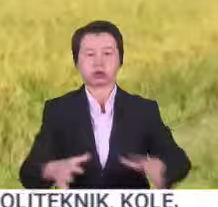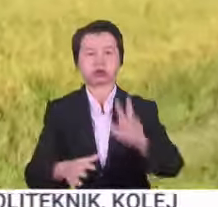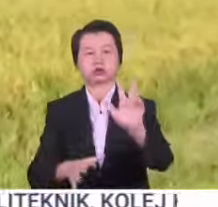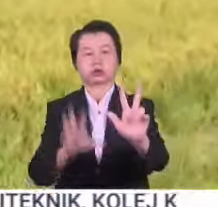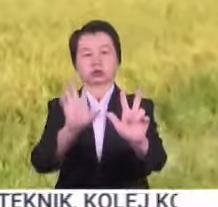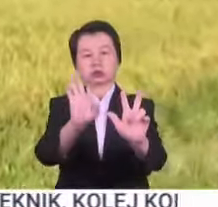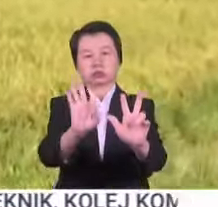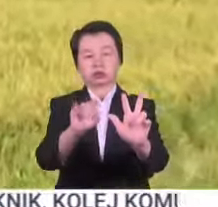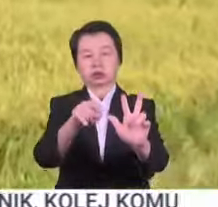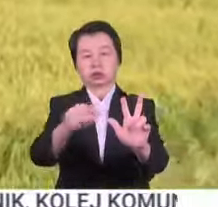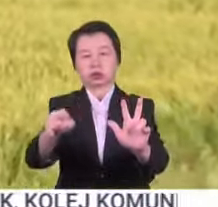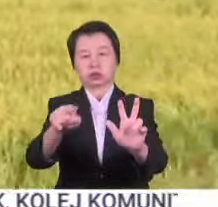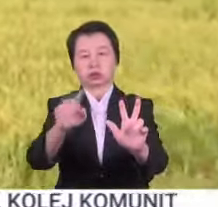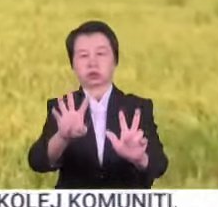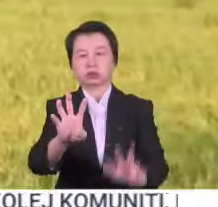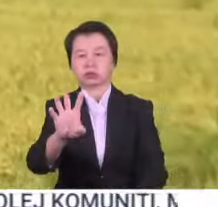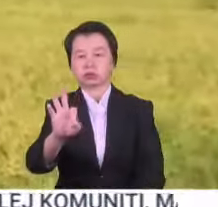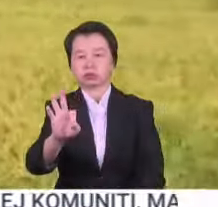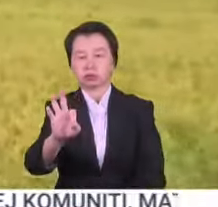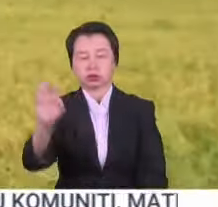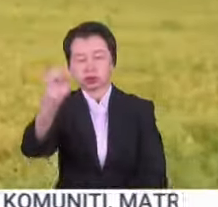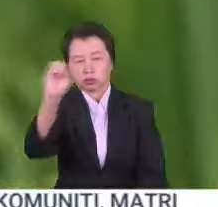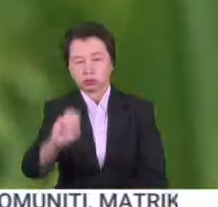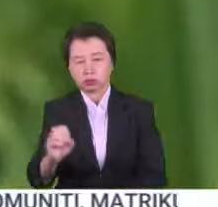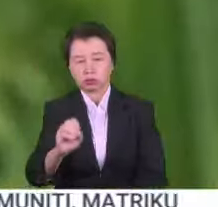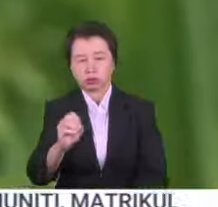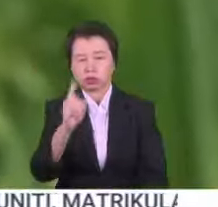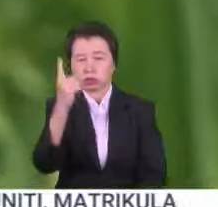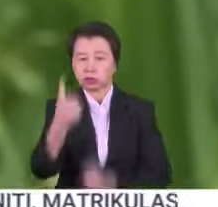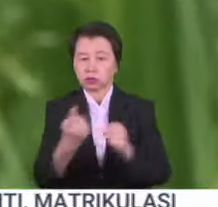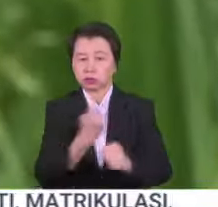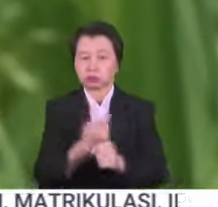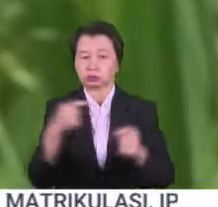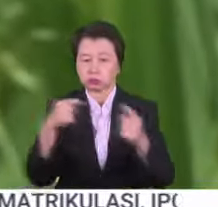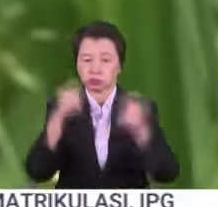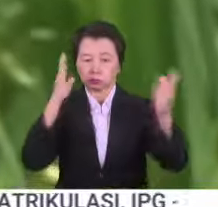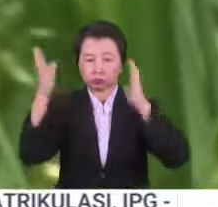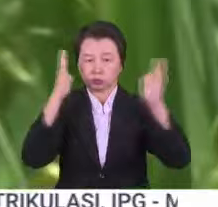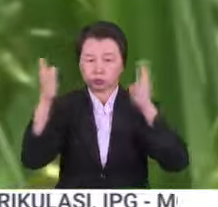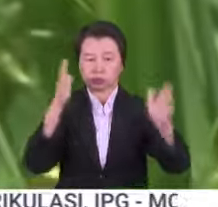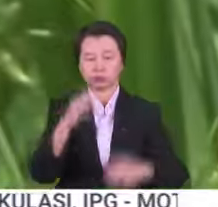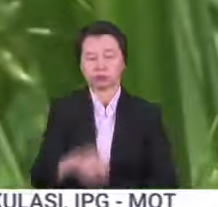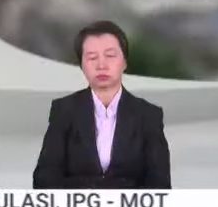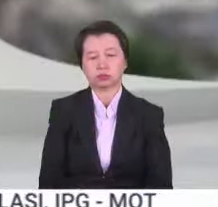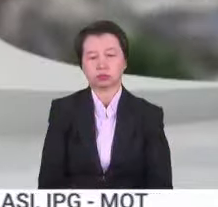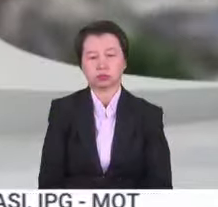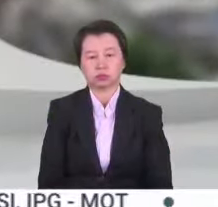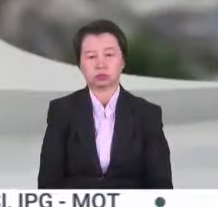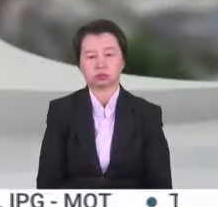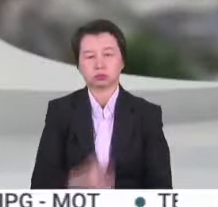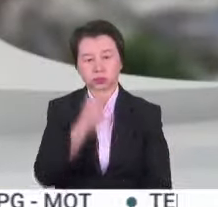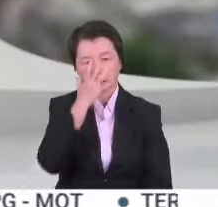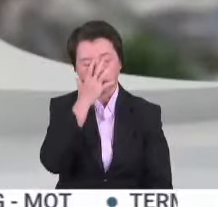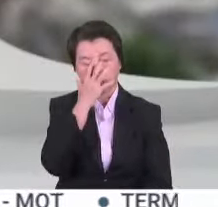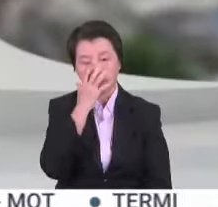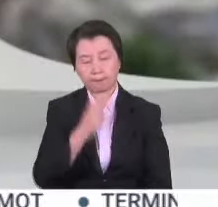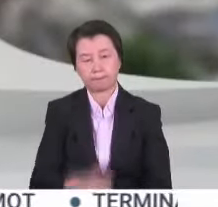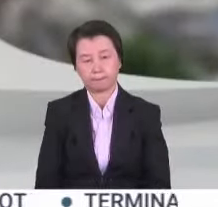39 hingga 43% padi setahun kepada negara